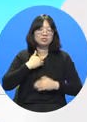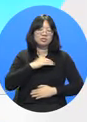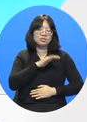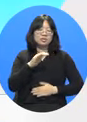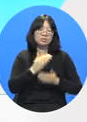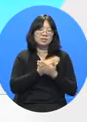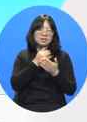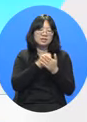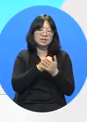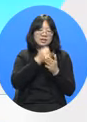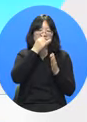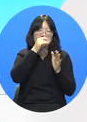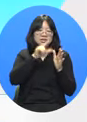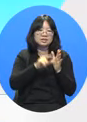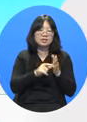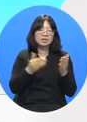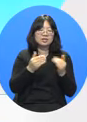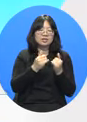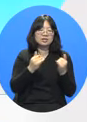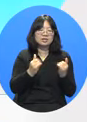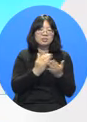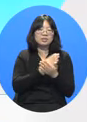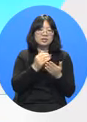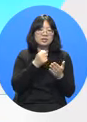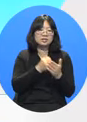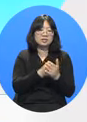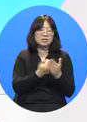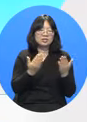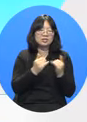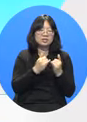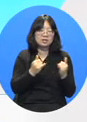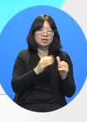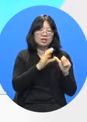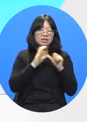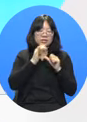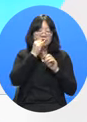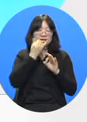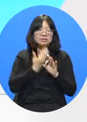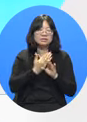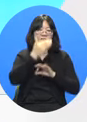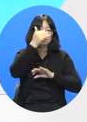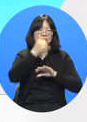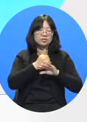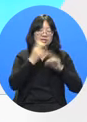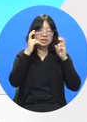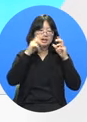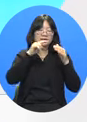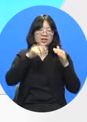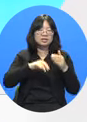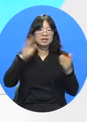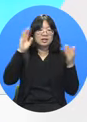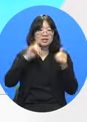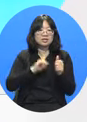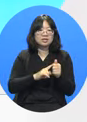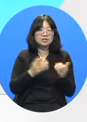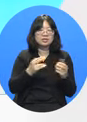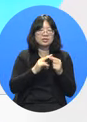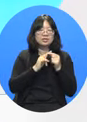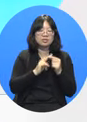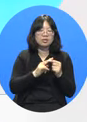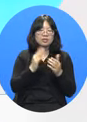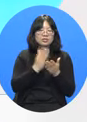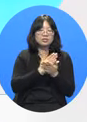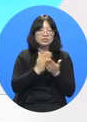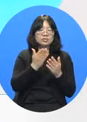저희가 판단하기에는 근로자로 판단을 하고 근로자로 활용을 하게 되면 결국 회사에서는 이 학생들을 근로자와